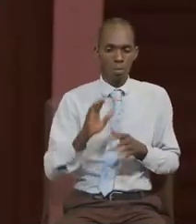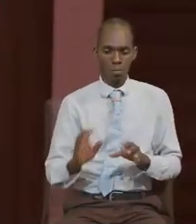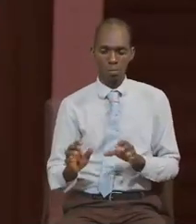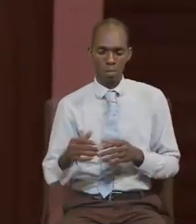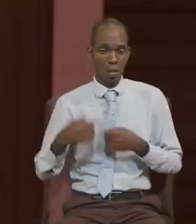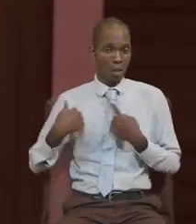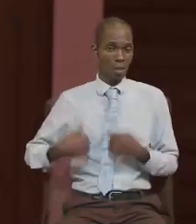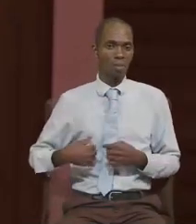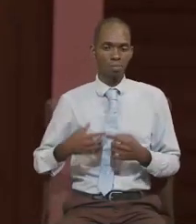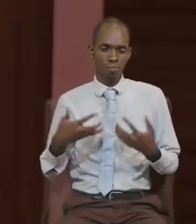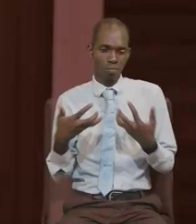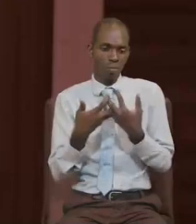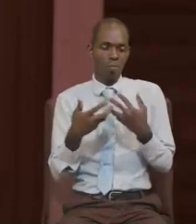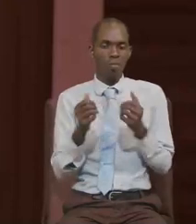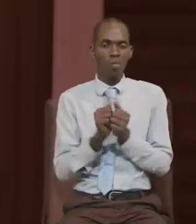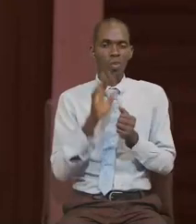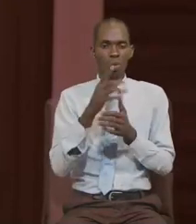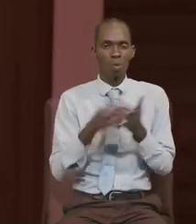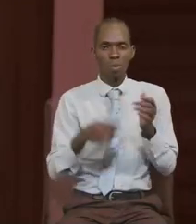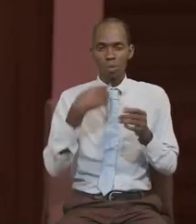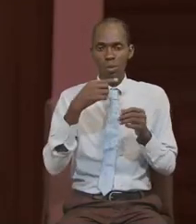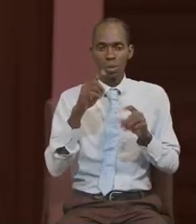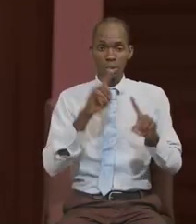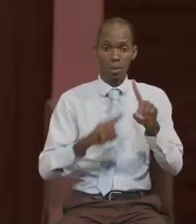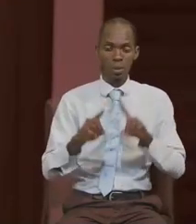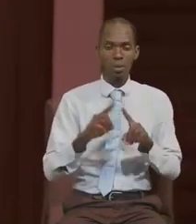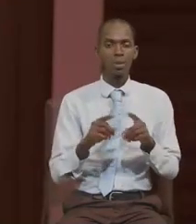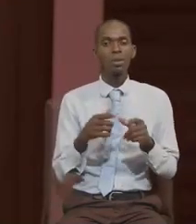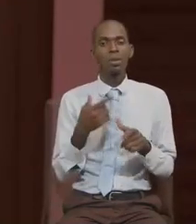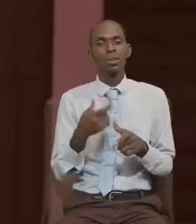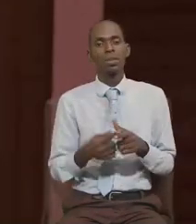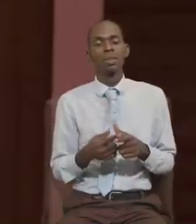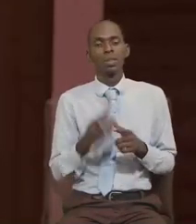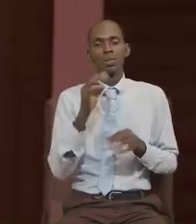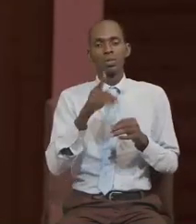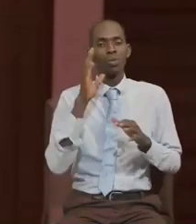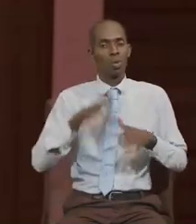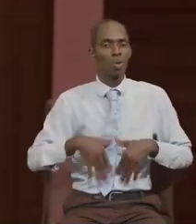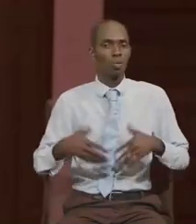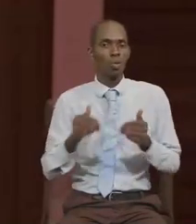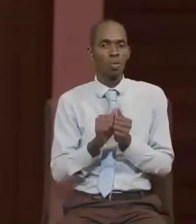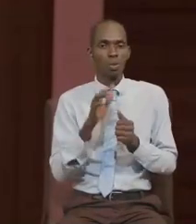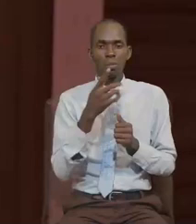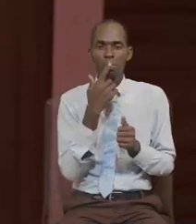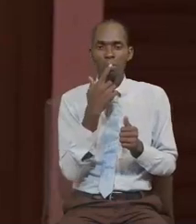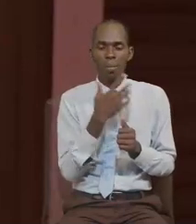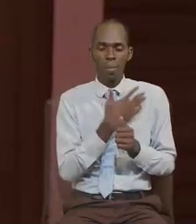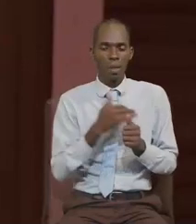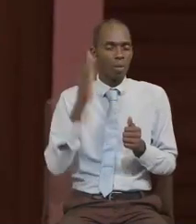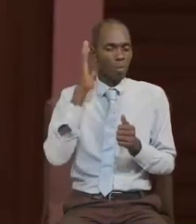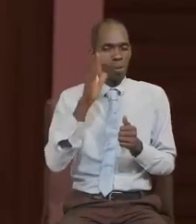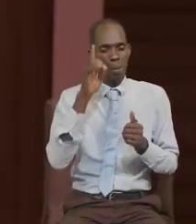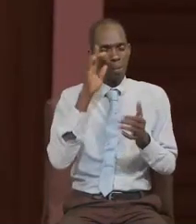de ta bouche le Seigneur Jésus et si tu crois dans ton cœur que